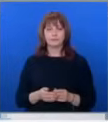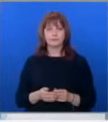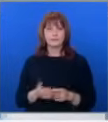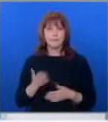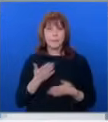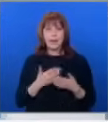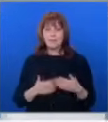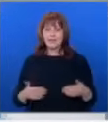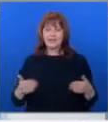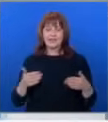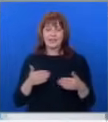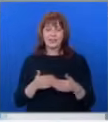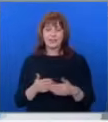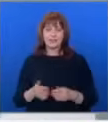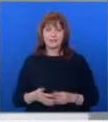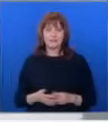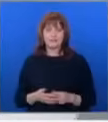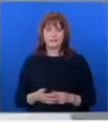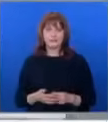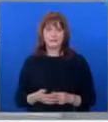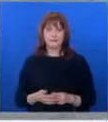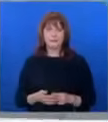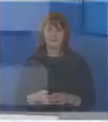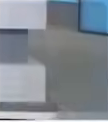Емисията ни завърши. Приятна вечер. Довиждане.